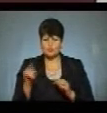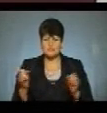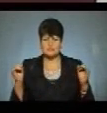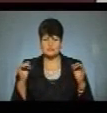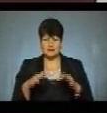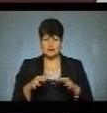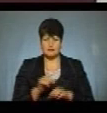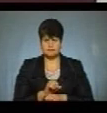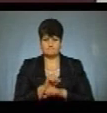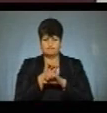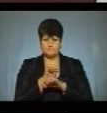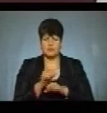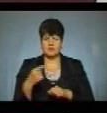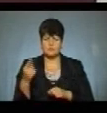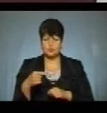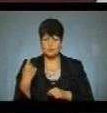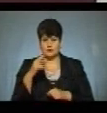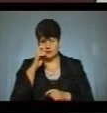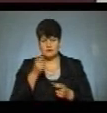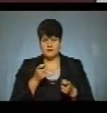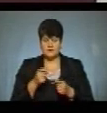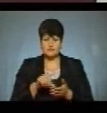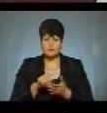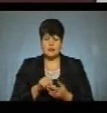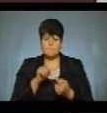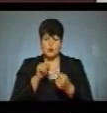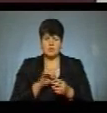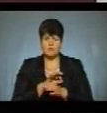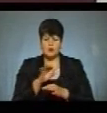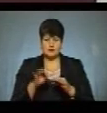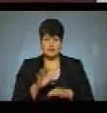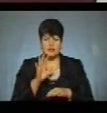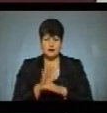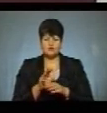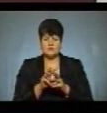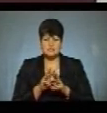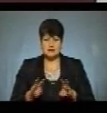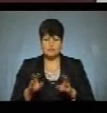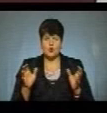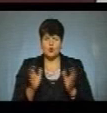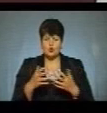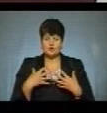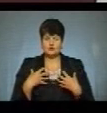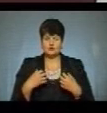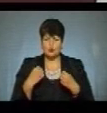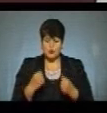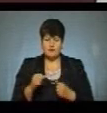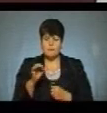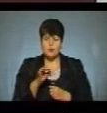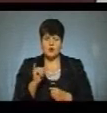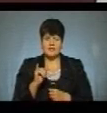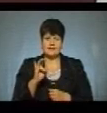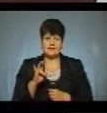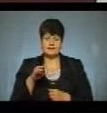Тернопільською облдержадміністрацією. Виступали проти проєкту наказу Міністерства охорони здоров'я про інтернатуру, повідомив студент 6-го курсу